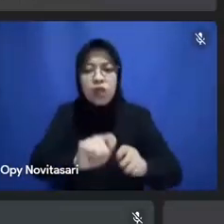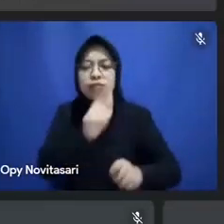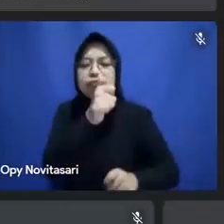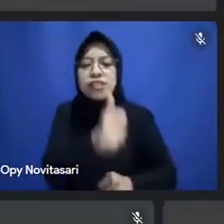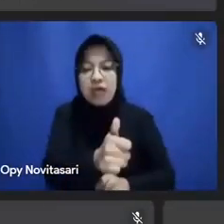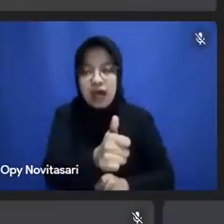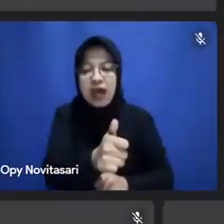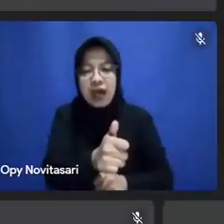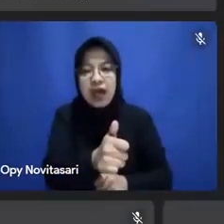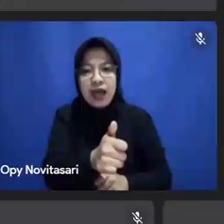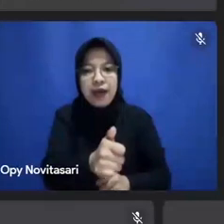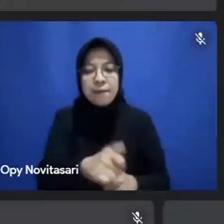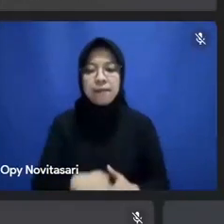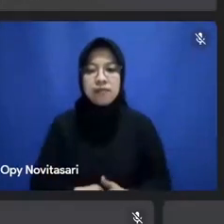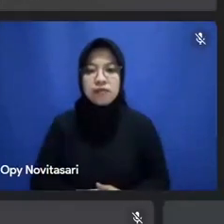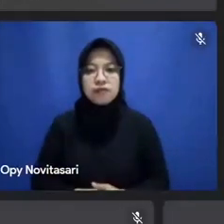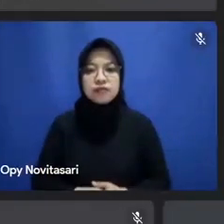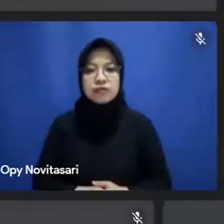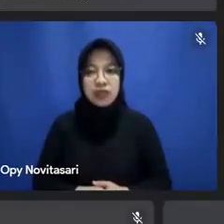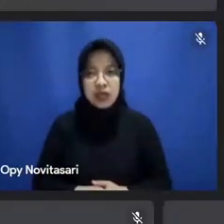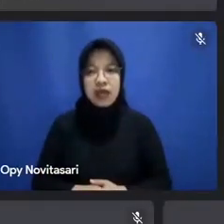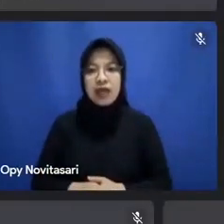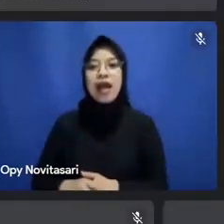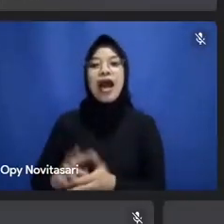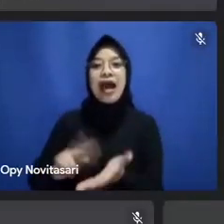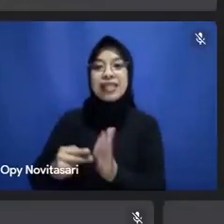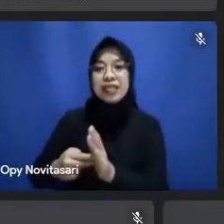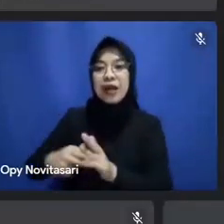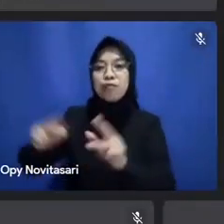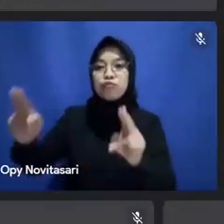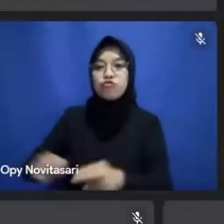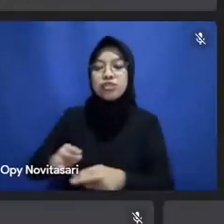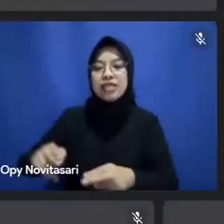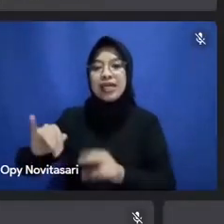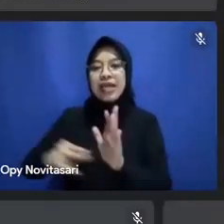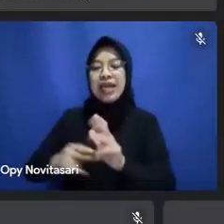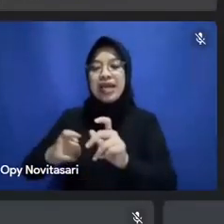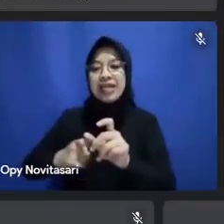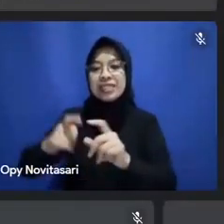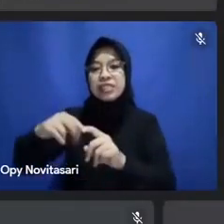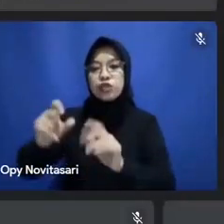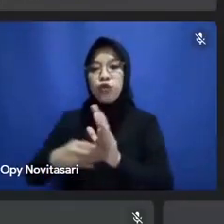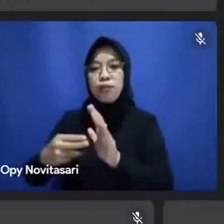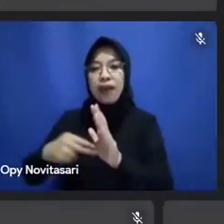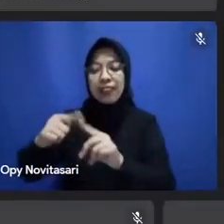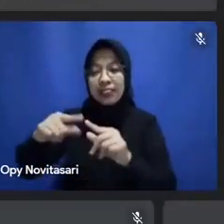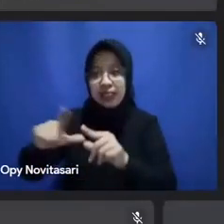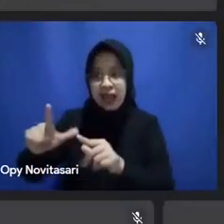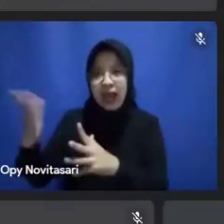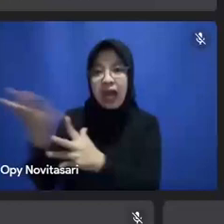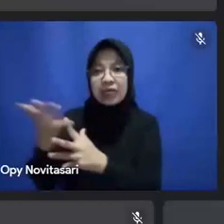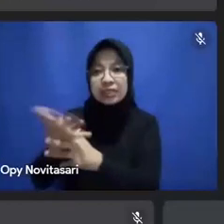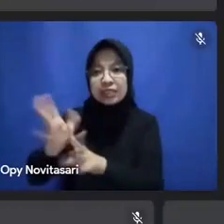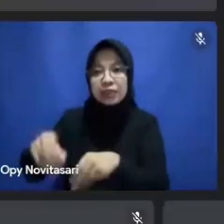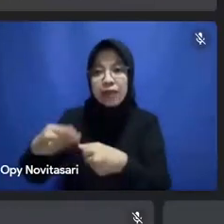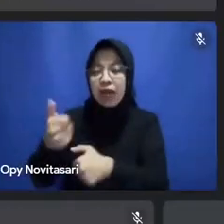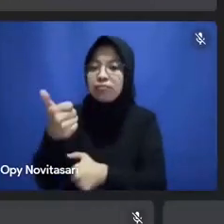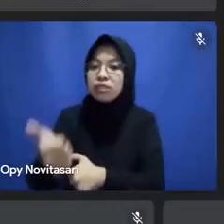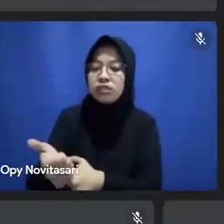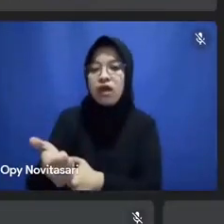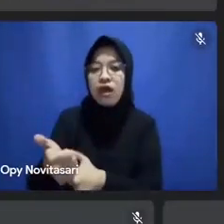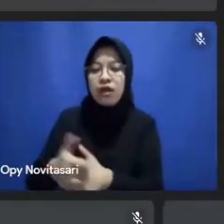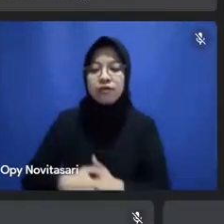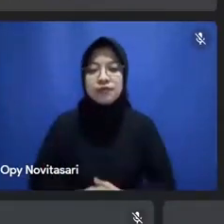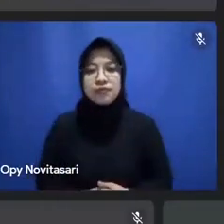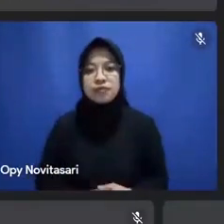supaya itu menjadi ee aksesib untuk pendengaran yang dimaksud jadi